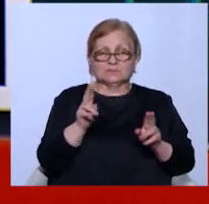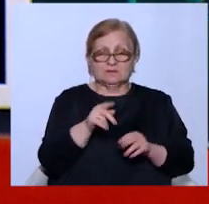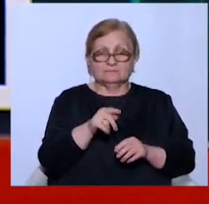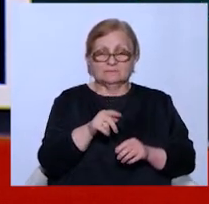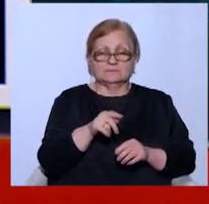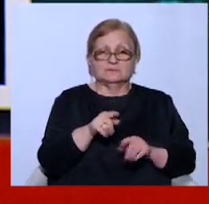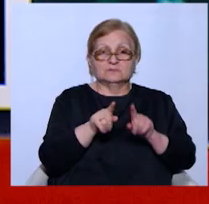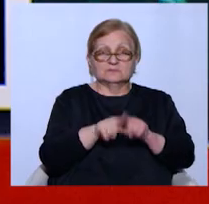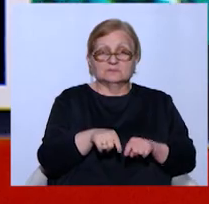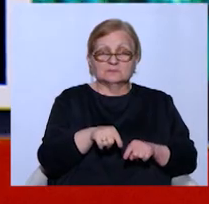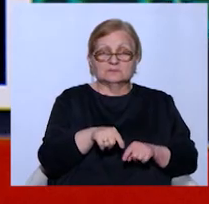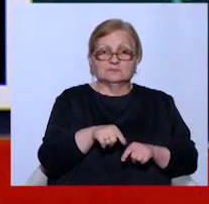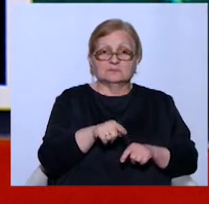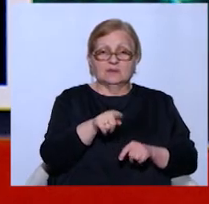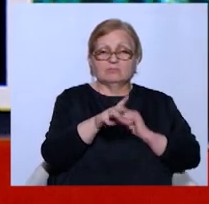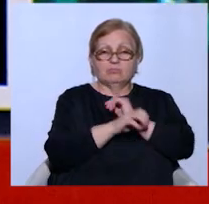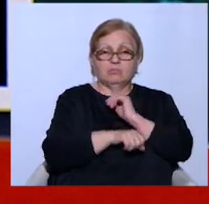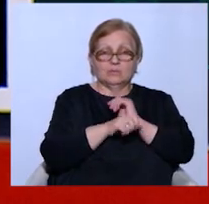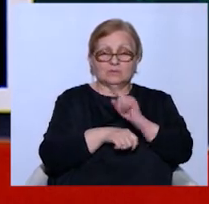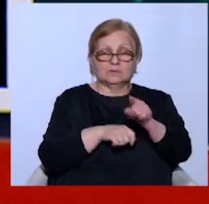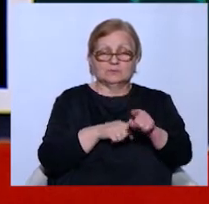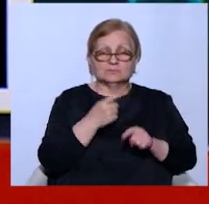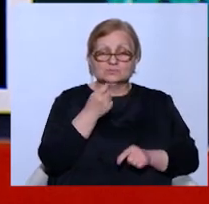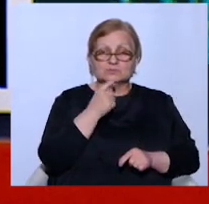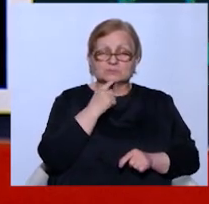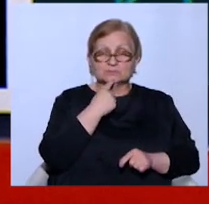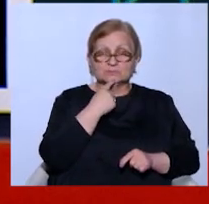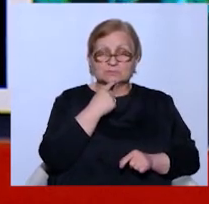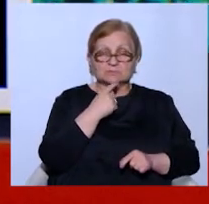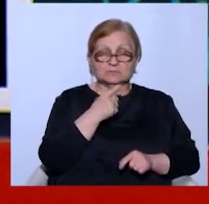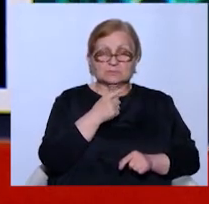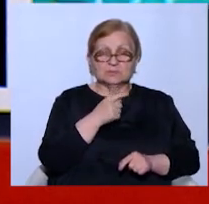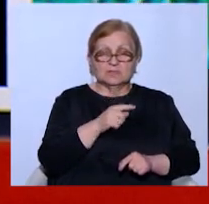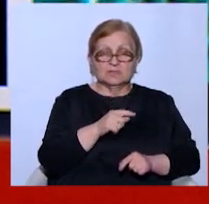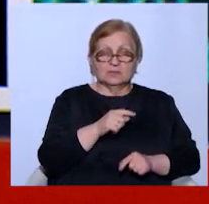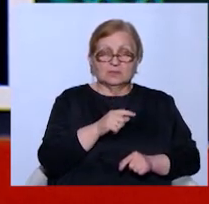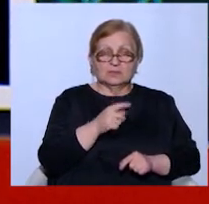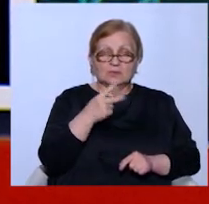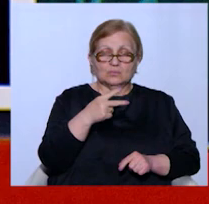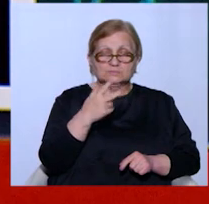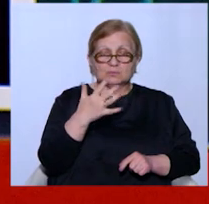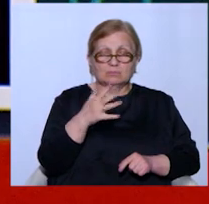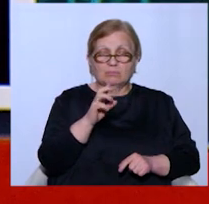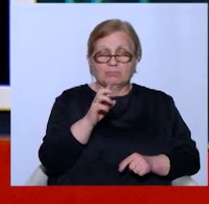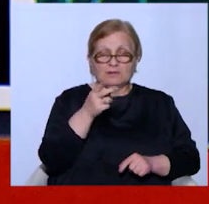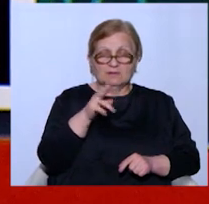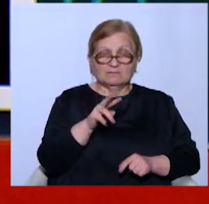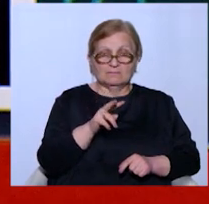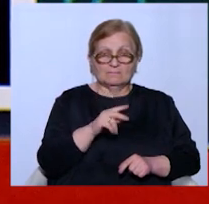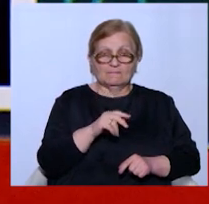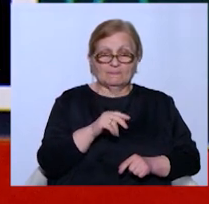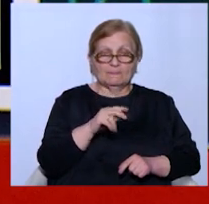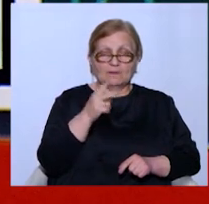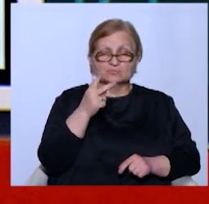მოდით ანალოგიურად გავაკეთოთ ბოლო. ბოლოც შედარებით რთულია და მაგიტო. ეხლა ნახეთ. 25b კვადრატი. 25